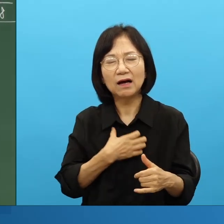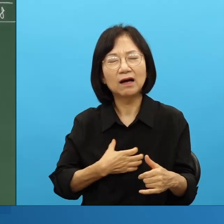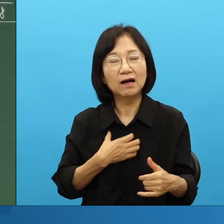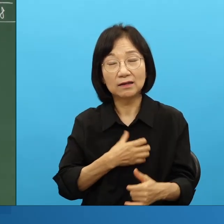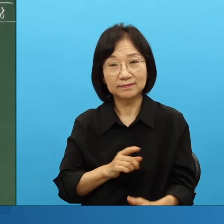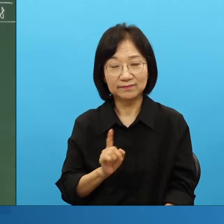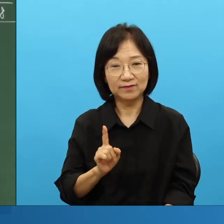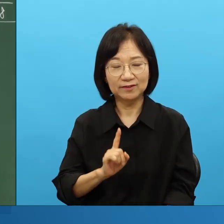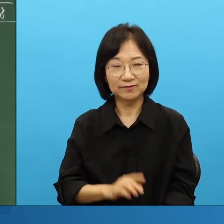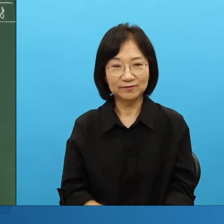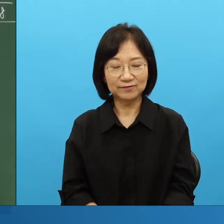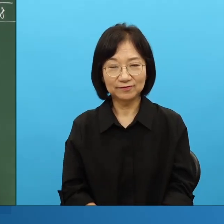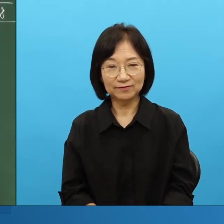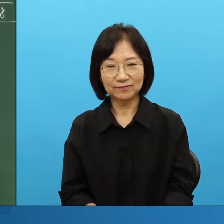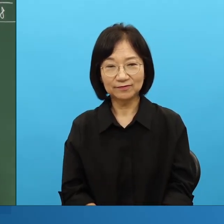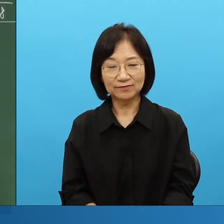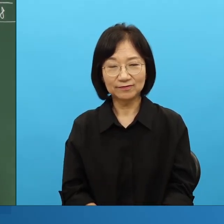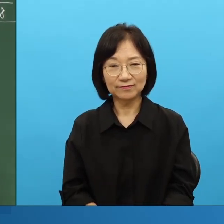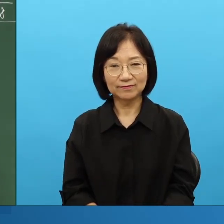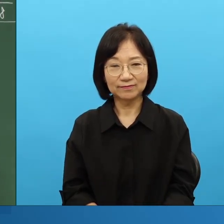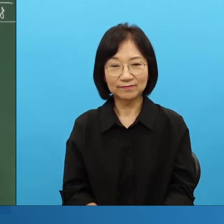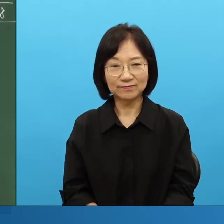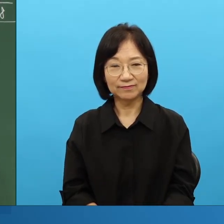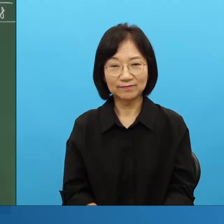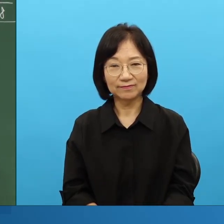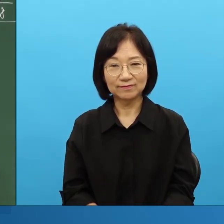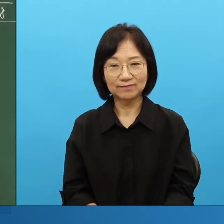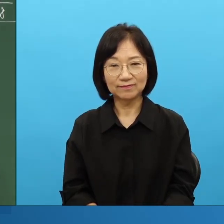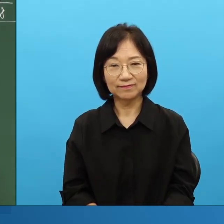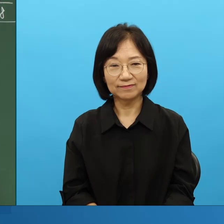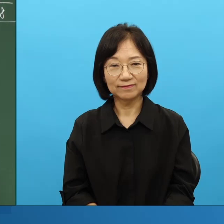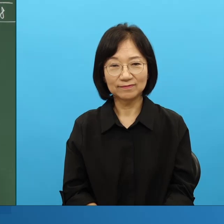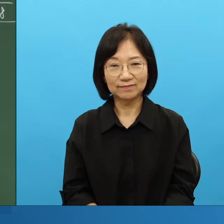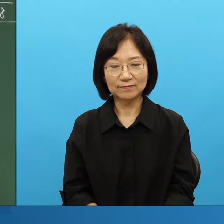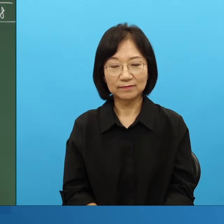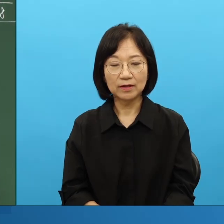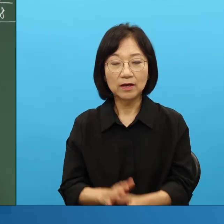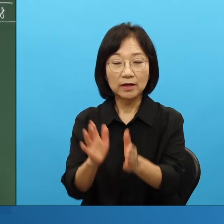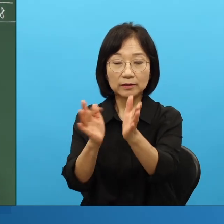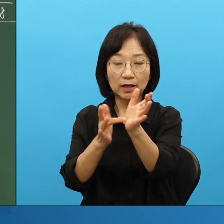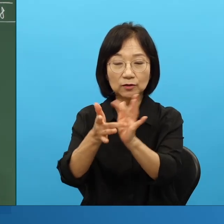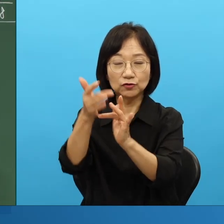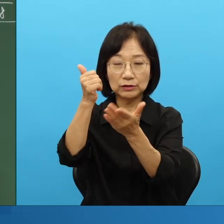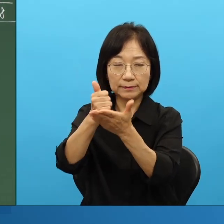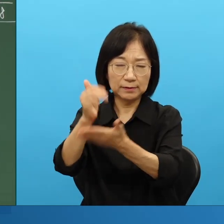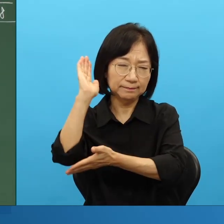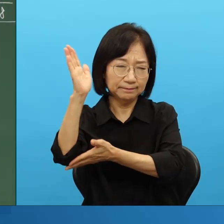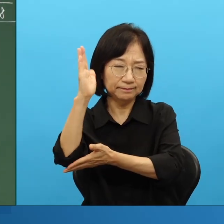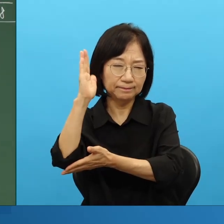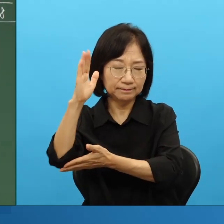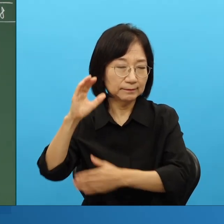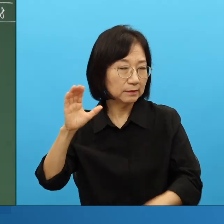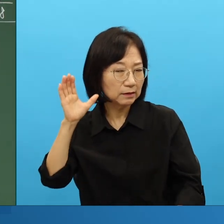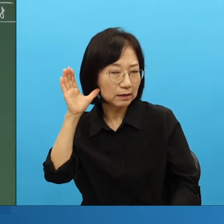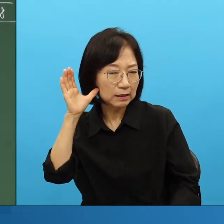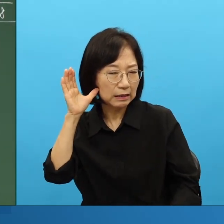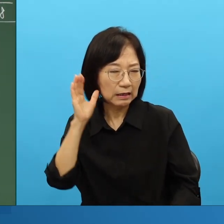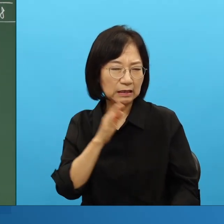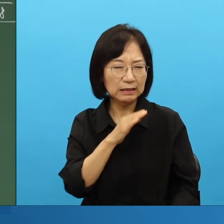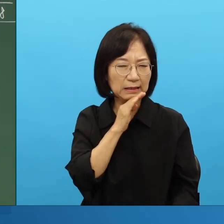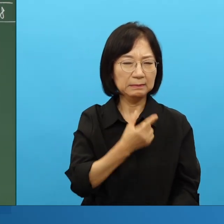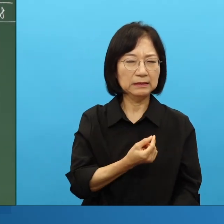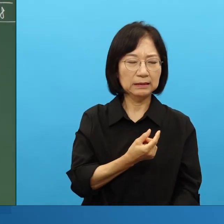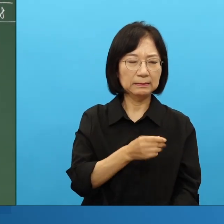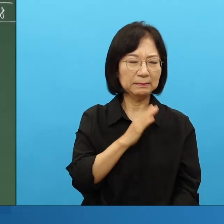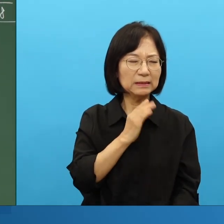还有法利赛人的忧愁是什么？ 웃깁니다, 사람들은. 他们非常可惜啊。 예수님이 가르친 게 맞거든. 其实耶稣的教导是对的。 그럼 맞다고 생각하지 않고 뭐라고